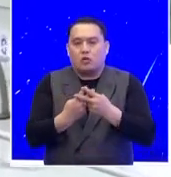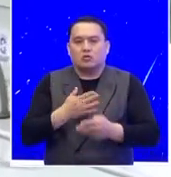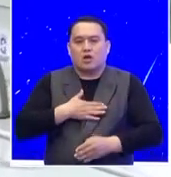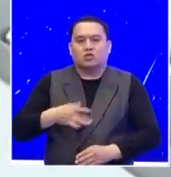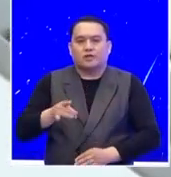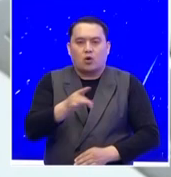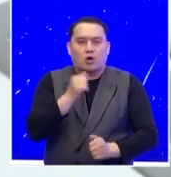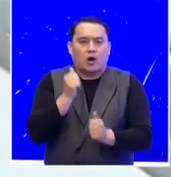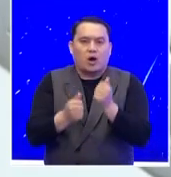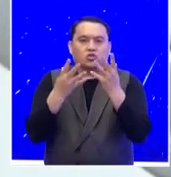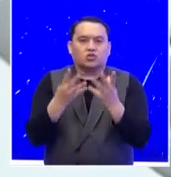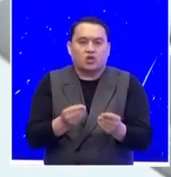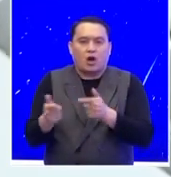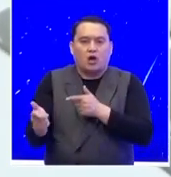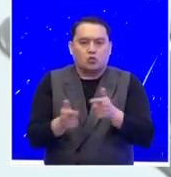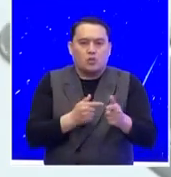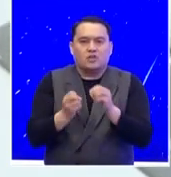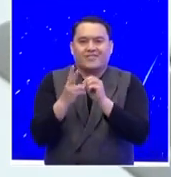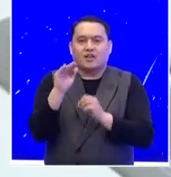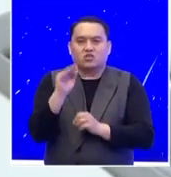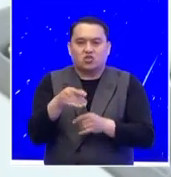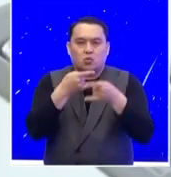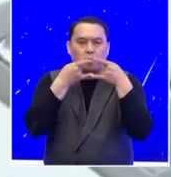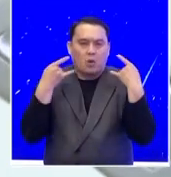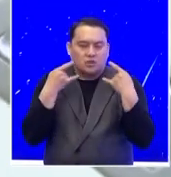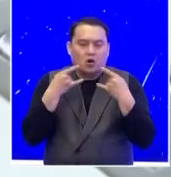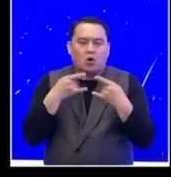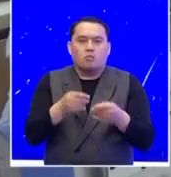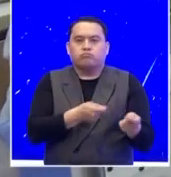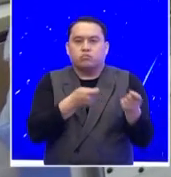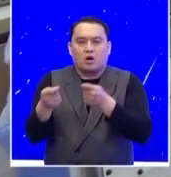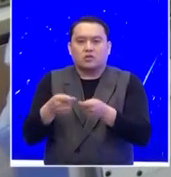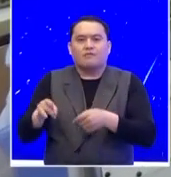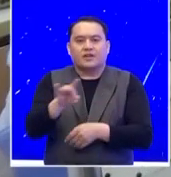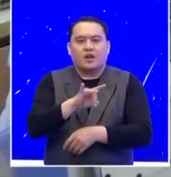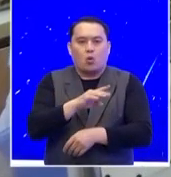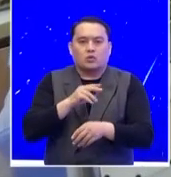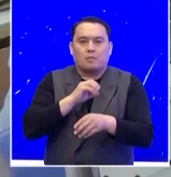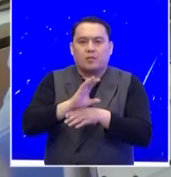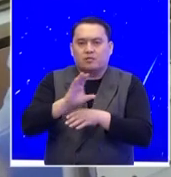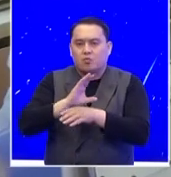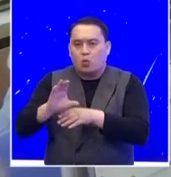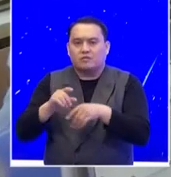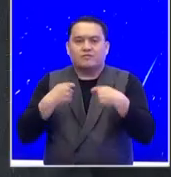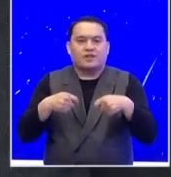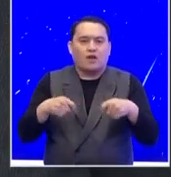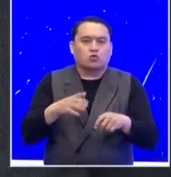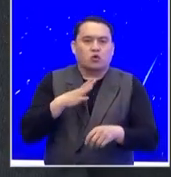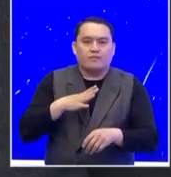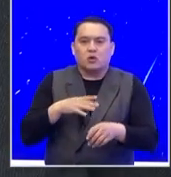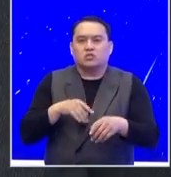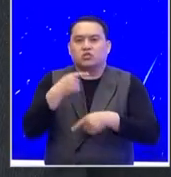регионе, ежедневно изготавливаются около 12 тысяч защитных масок. Поставляются они в аптеки региона, часть средств от реализации которых